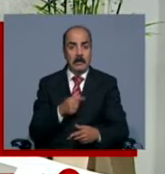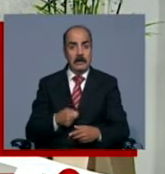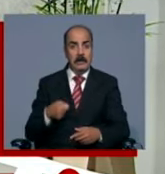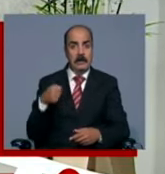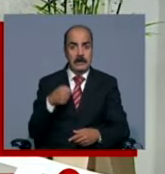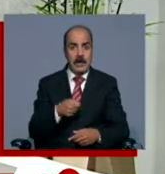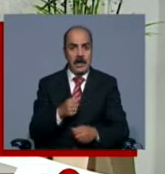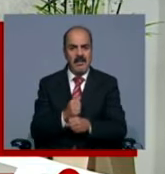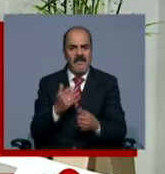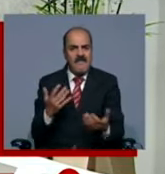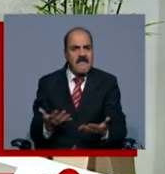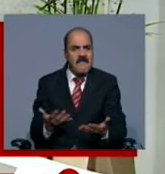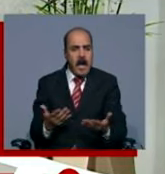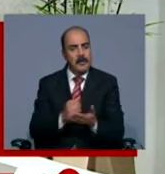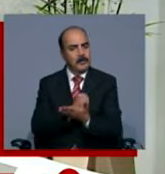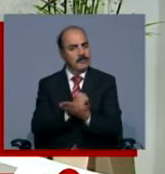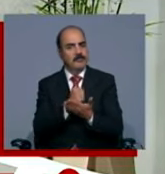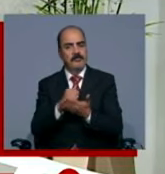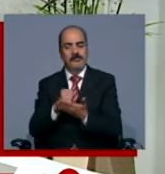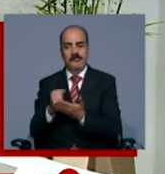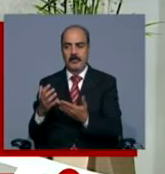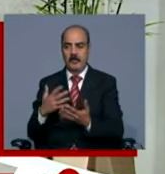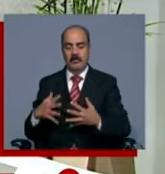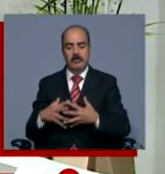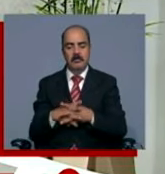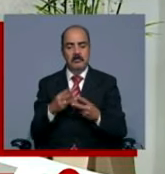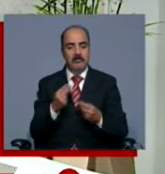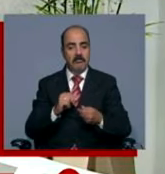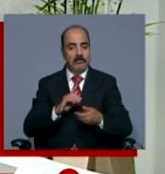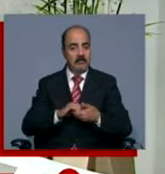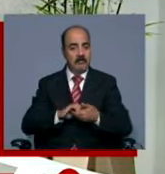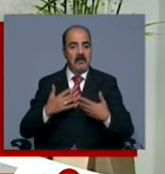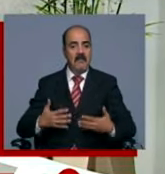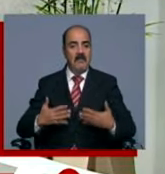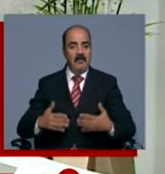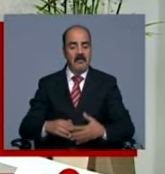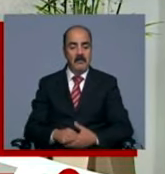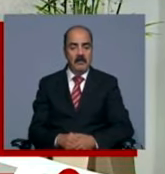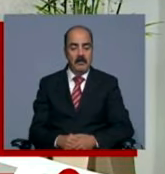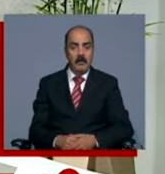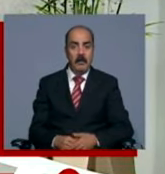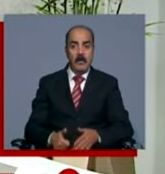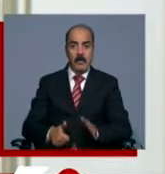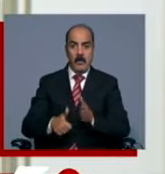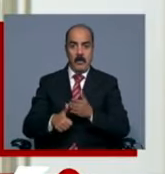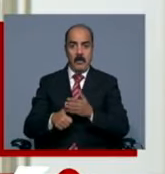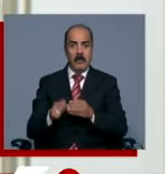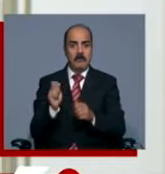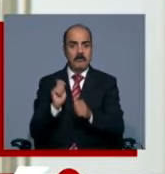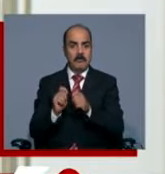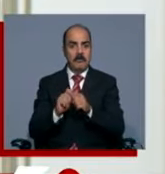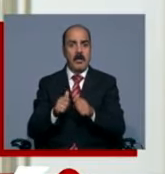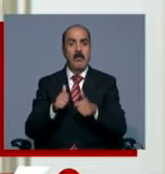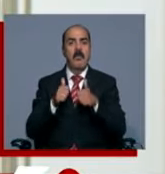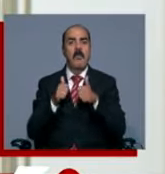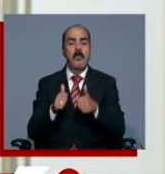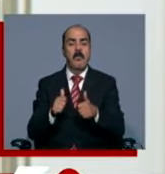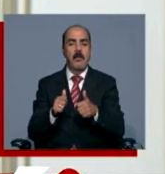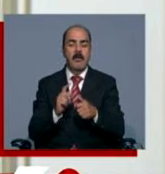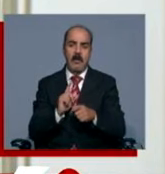تسجيل العقبات التي تواجه المستثمرين. ومن أبرز تلك الإصلاحات